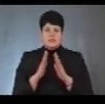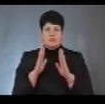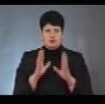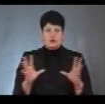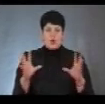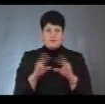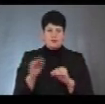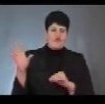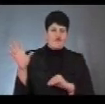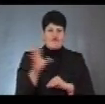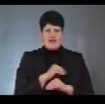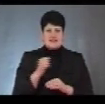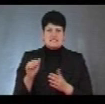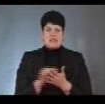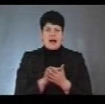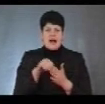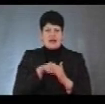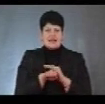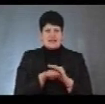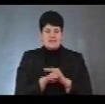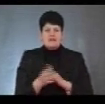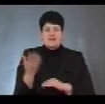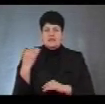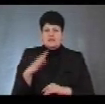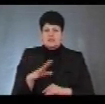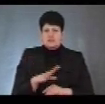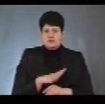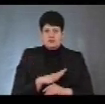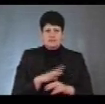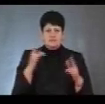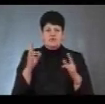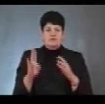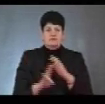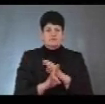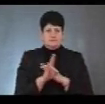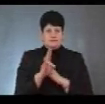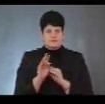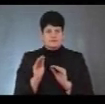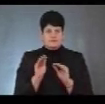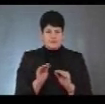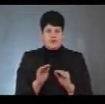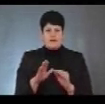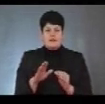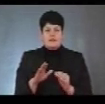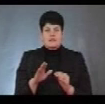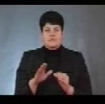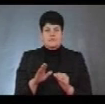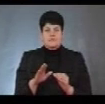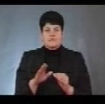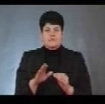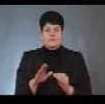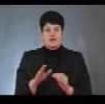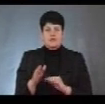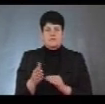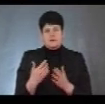весь архів, який до цього розташований був в Домініканському монастирі і в правому крилі адмінбудинку.